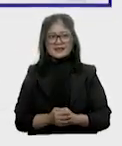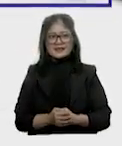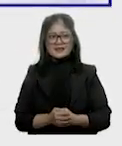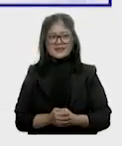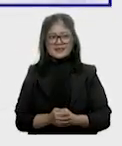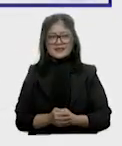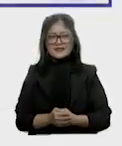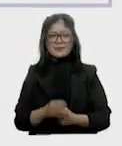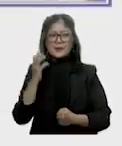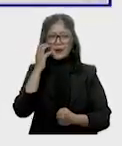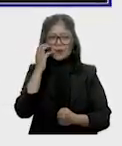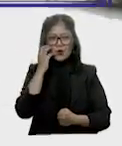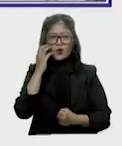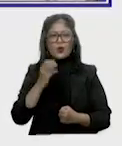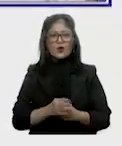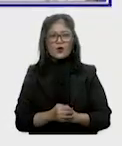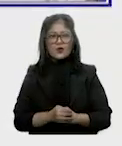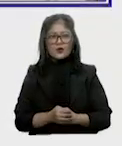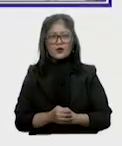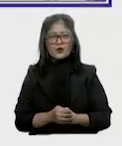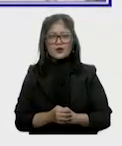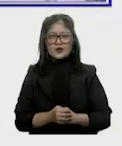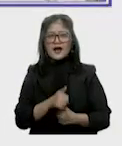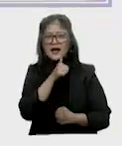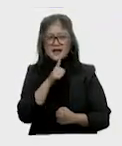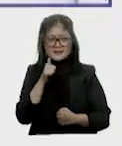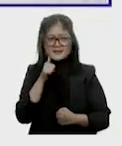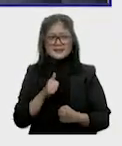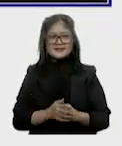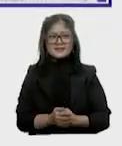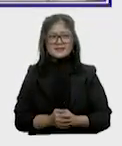Itu Prabowo. Itu si Anies.